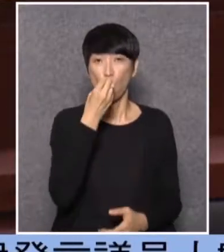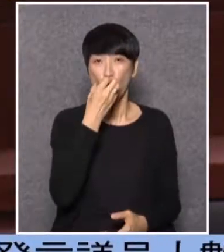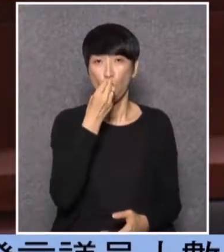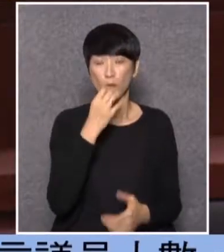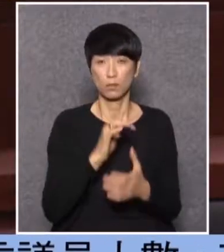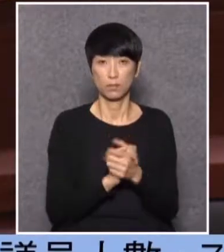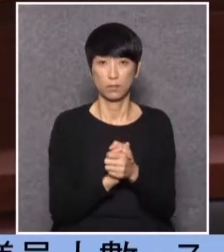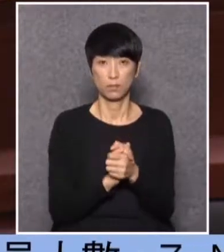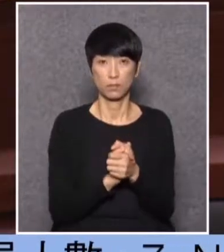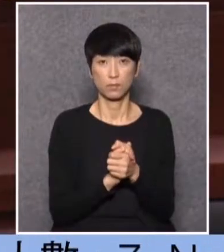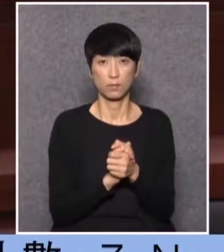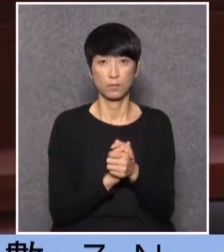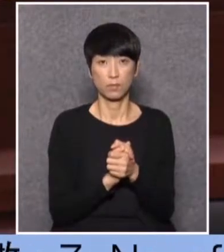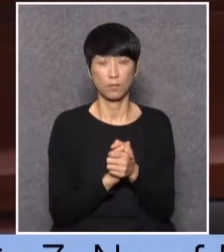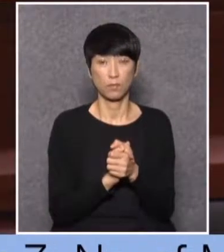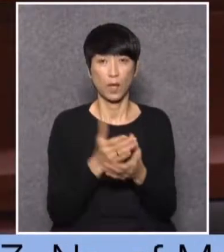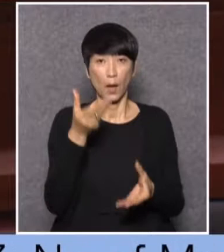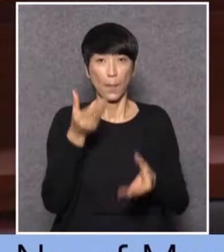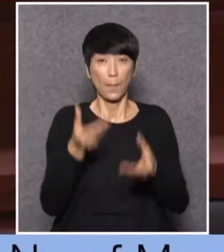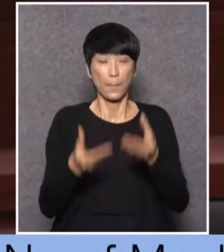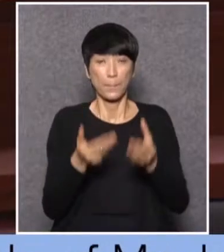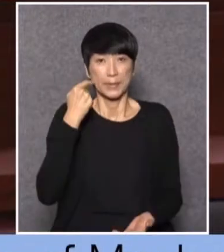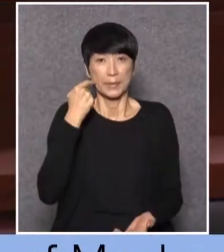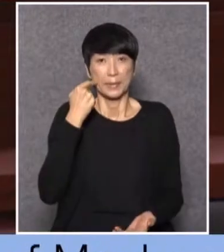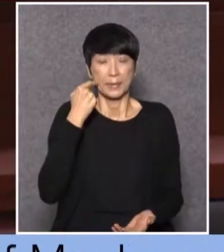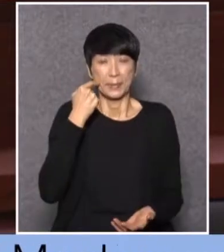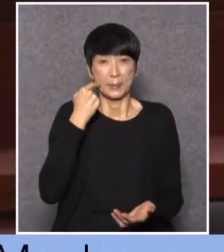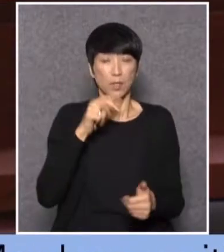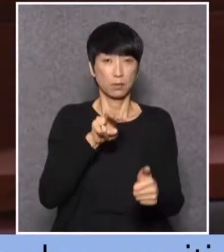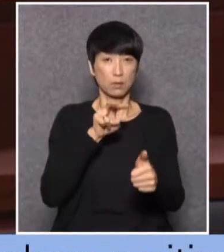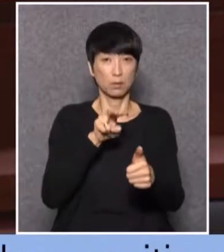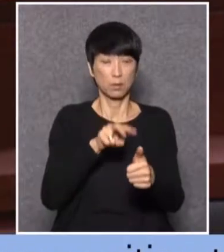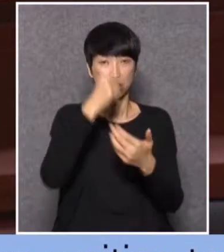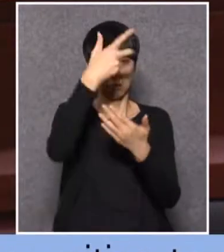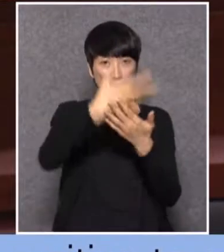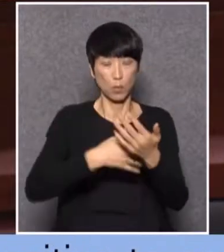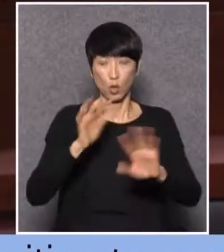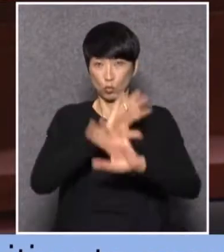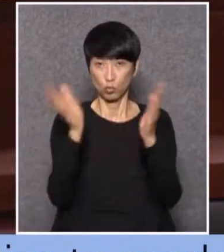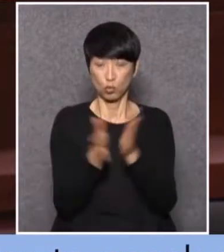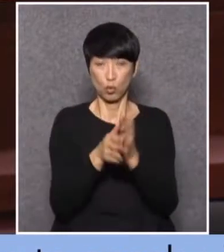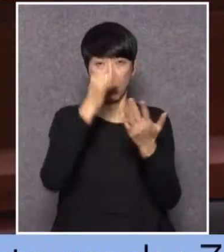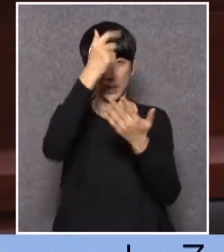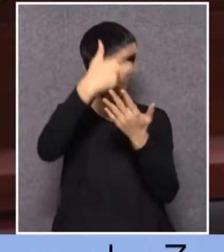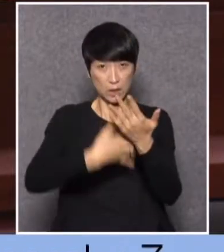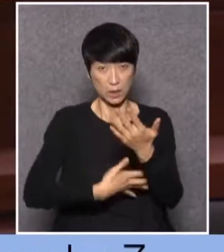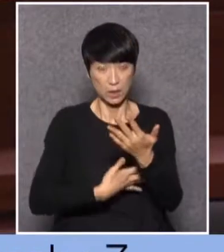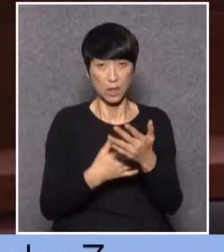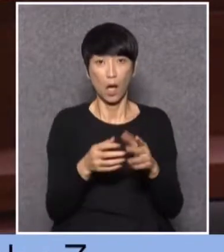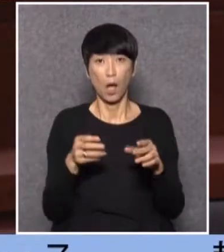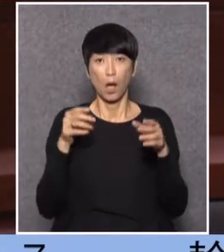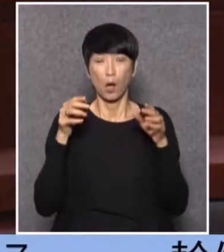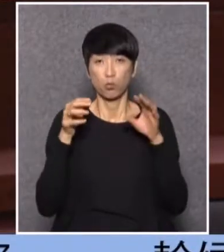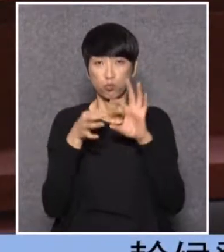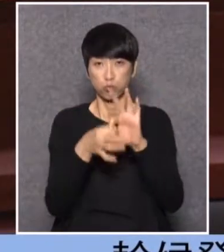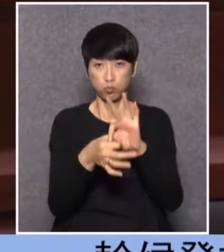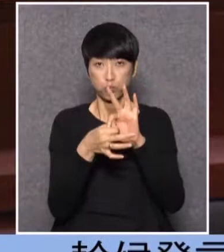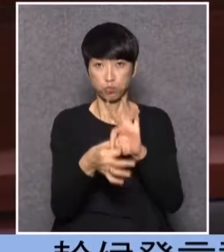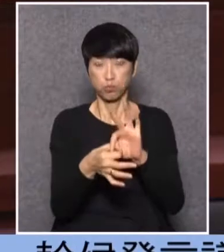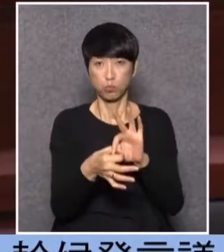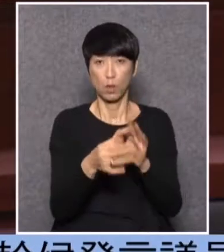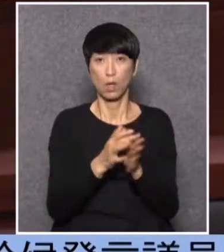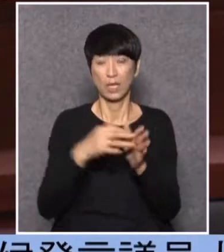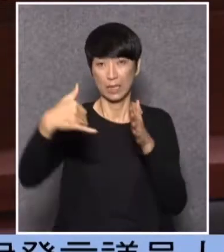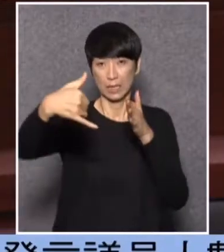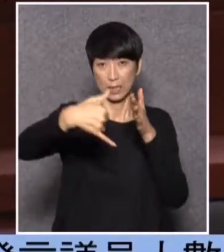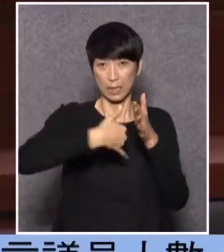個比較嚴密的監察系統。我們做的所有措施呢，主要是針對呢在入境的地方